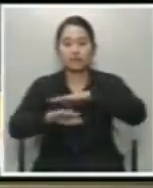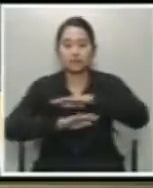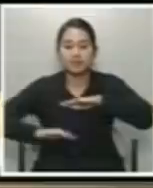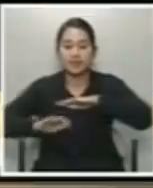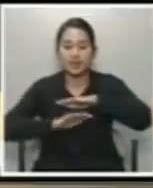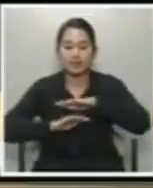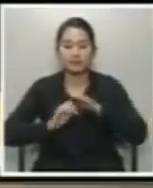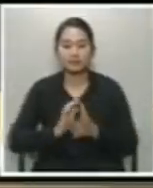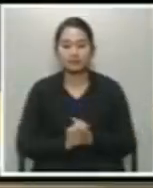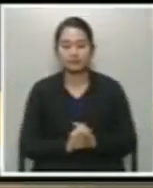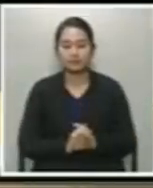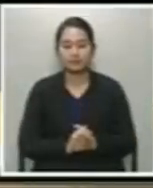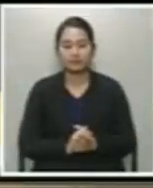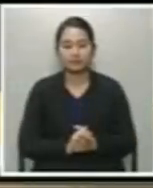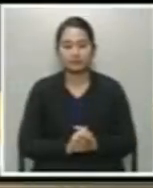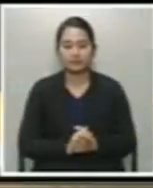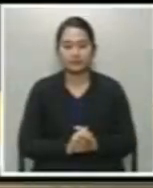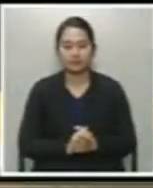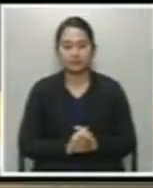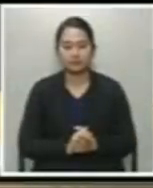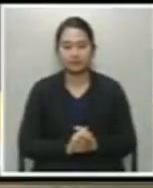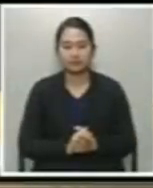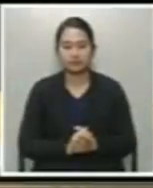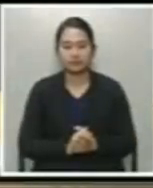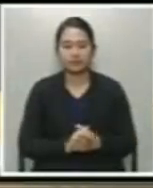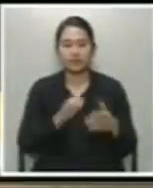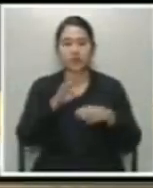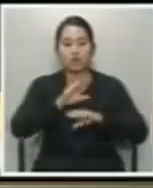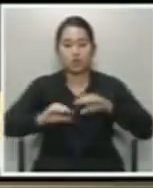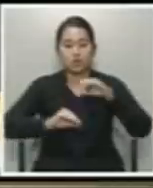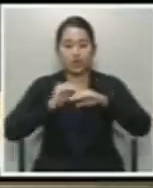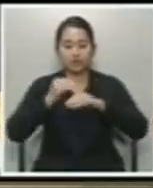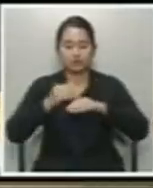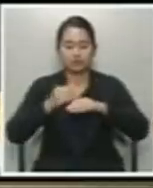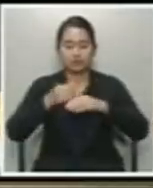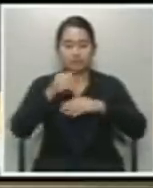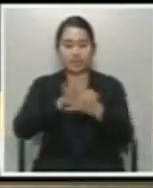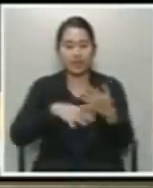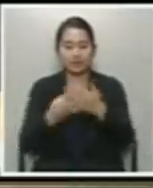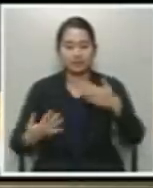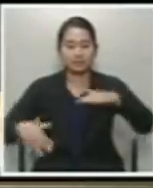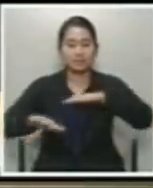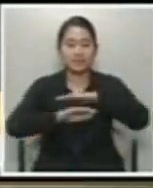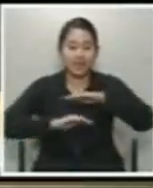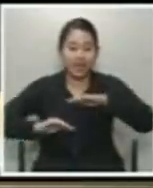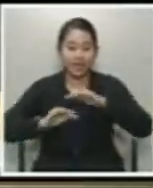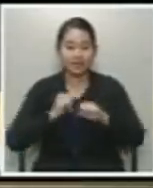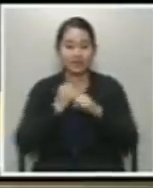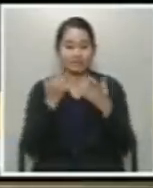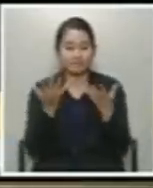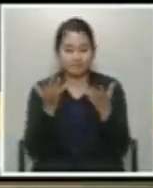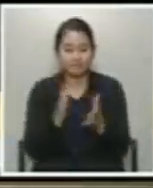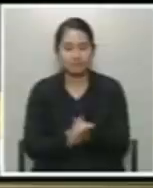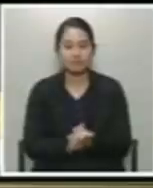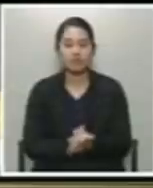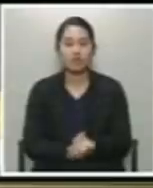การสร้างอุตสาหกรรมค่อนข้างโครงสร้างพื้นฐานสิ่งที่เกิดขึ้นก็คือทำให้